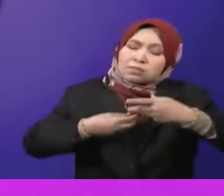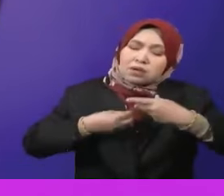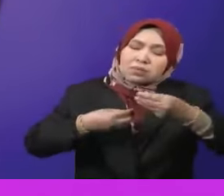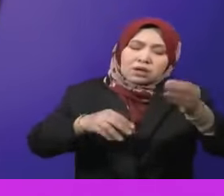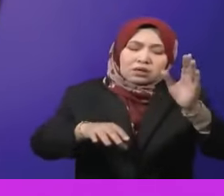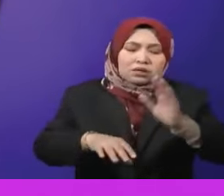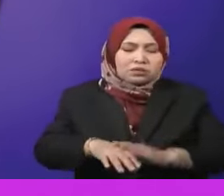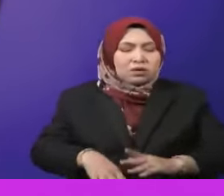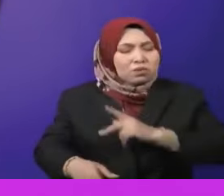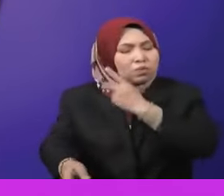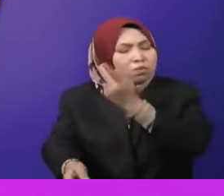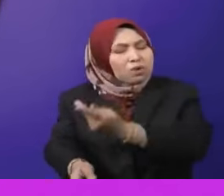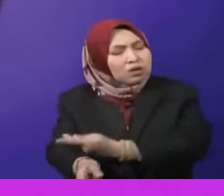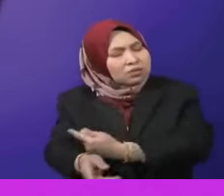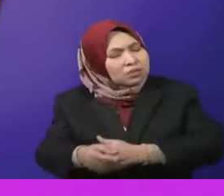والحكمة